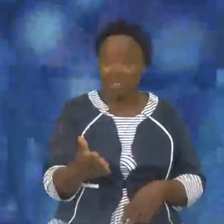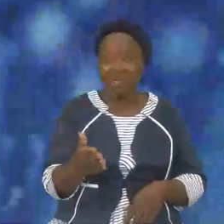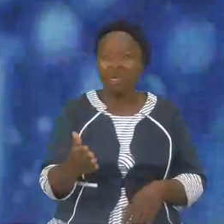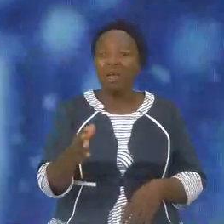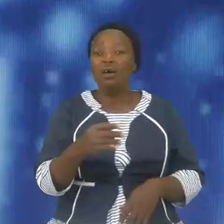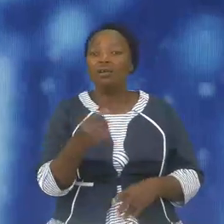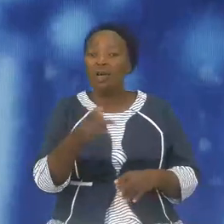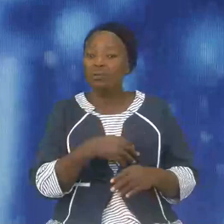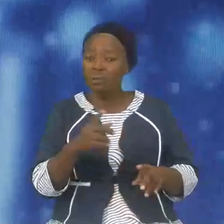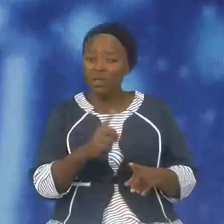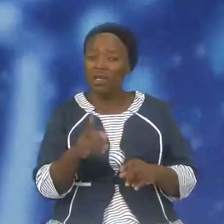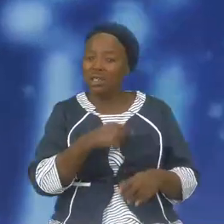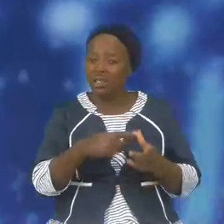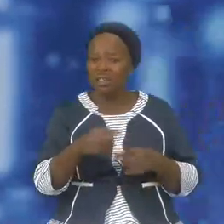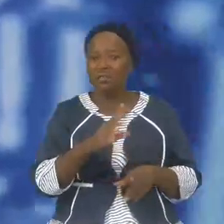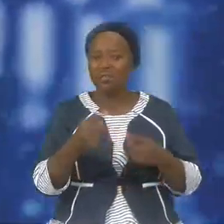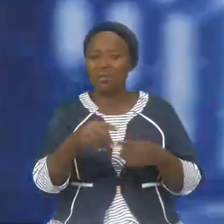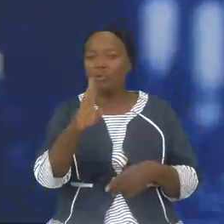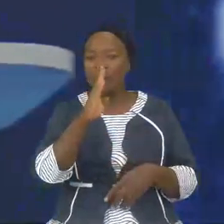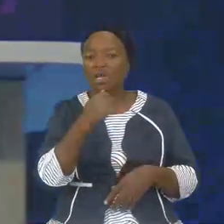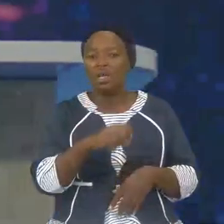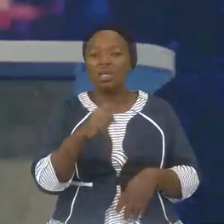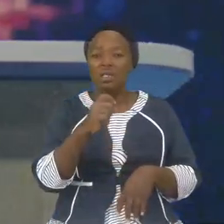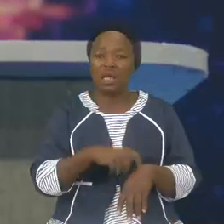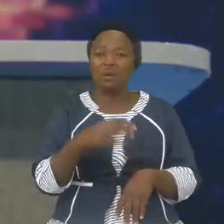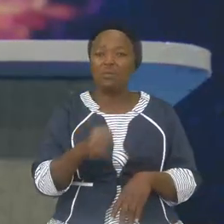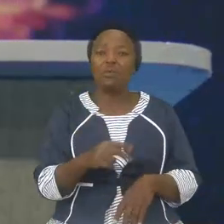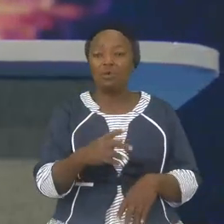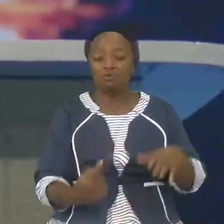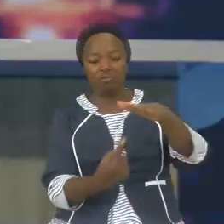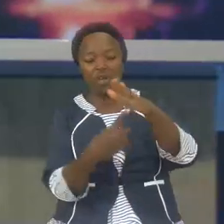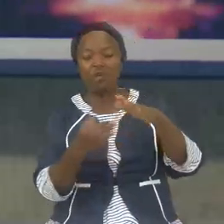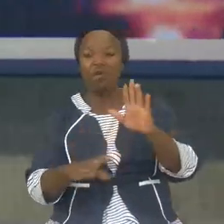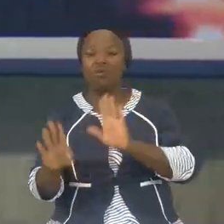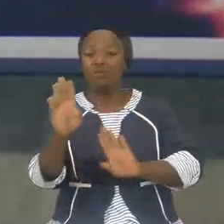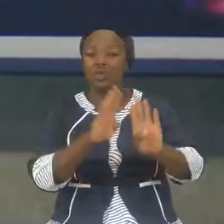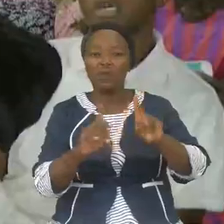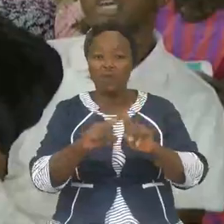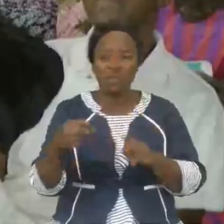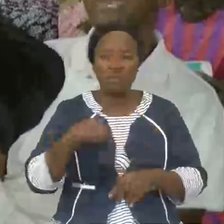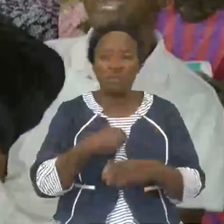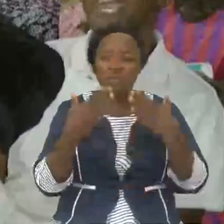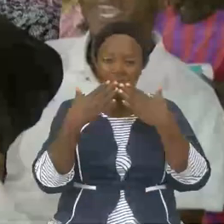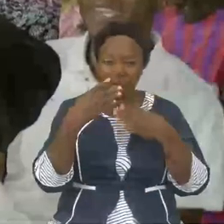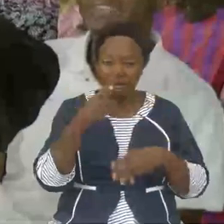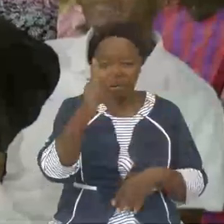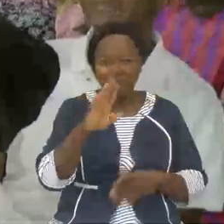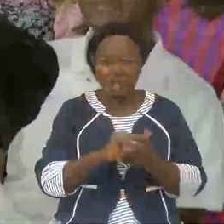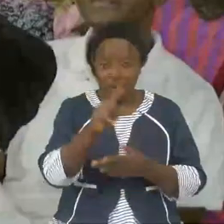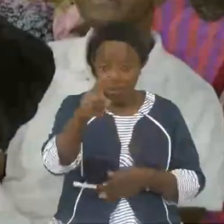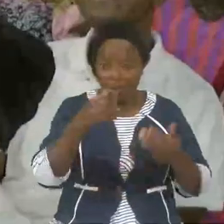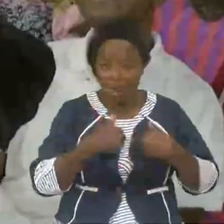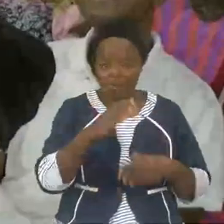là. Mais il y aura un temps du paroxysme de détresse. Mais Dieu merci, vous avez